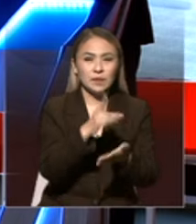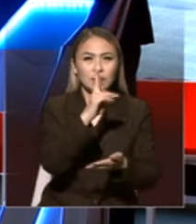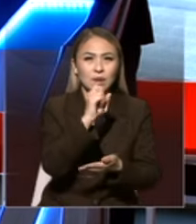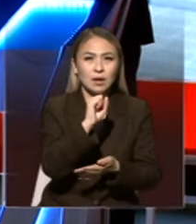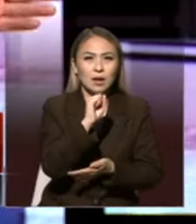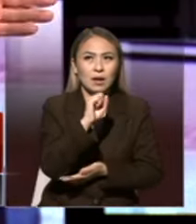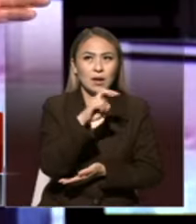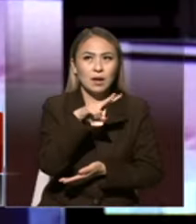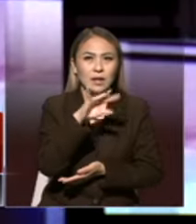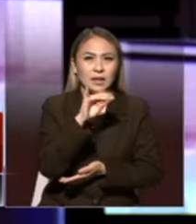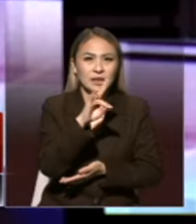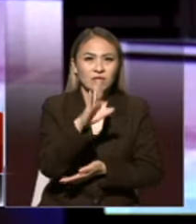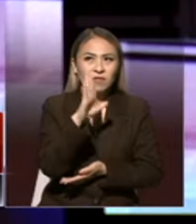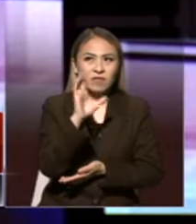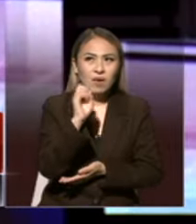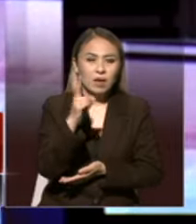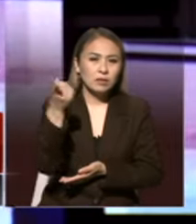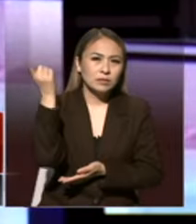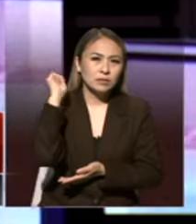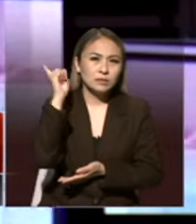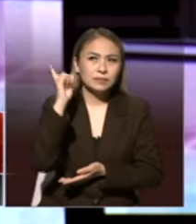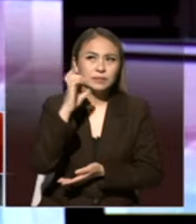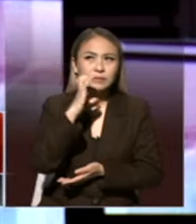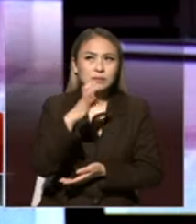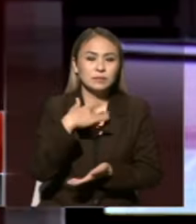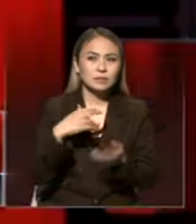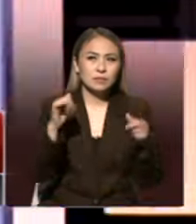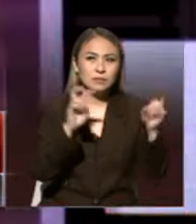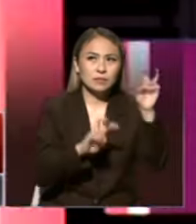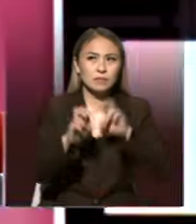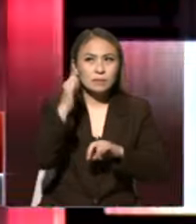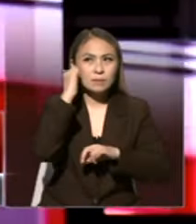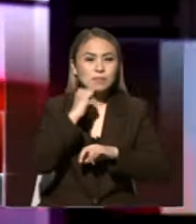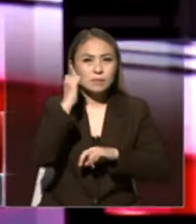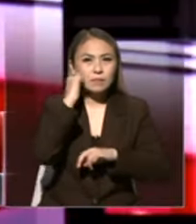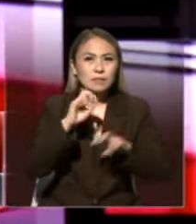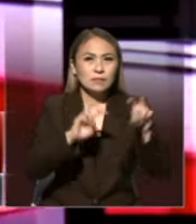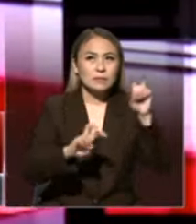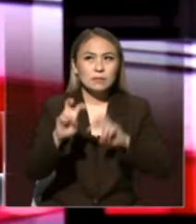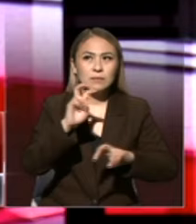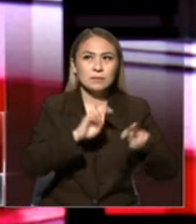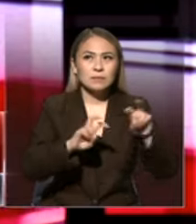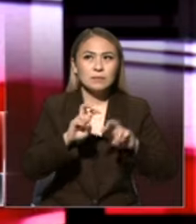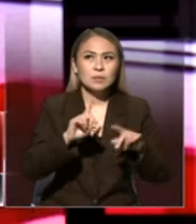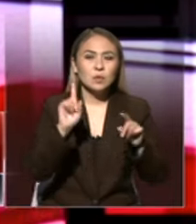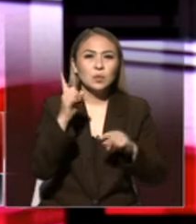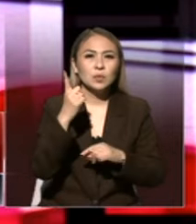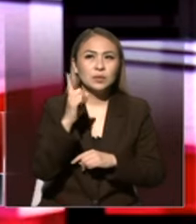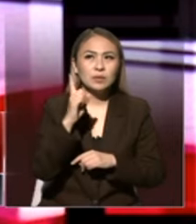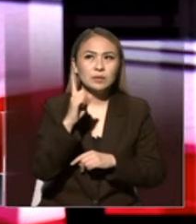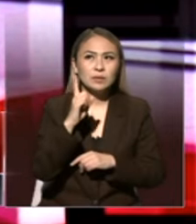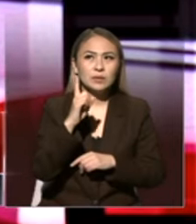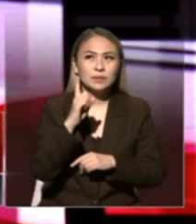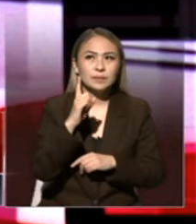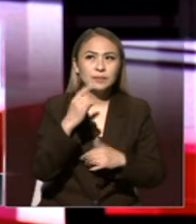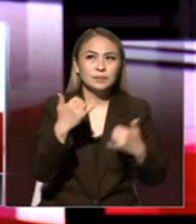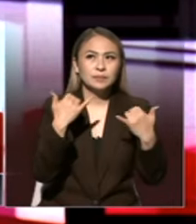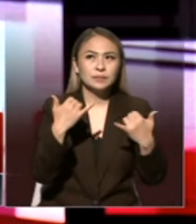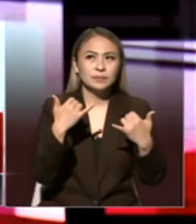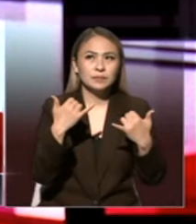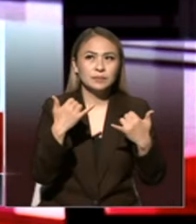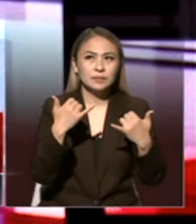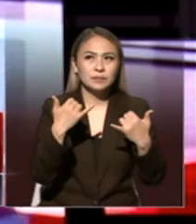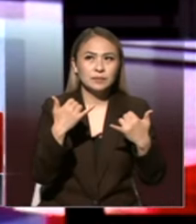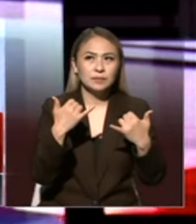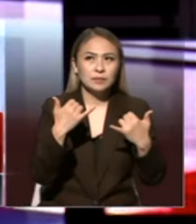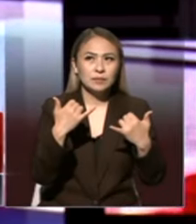мысалы калинвал. Бұрынғы совет үкіметінің калинвалын дейміз қазір, бушный шроттардан. Несін жасырамын? Өйткені кейінгі мынау енді қай жақтан